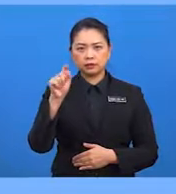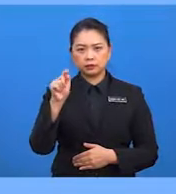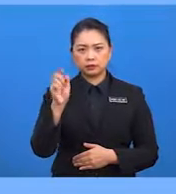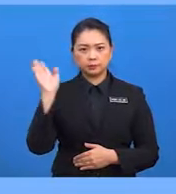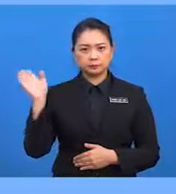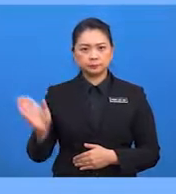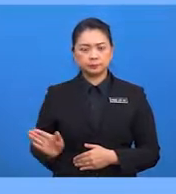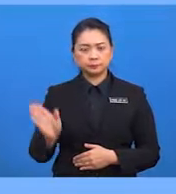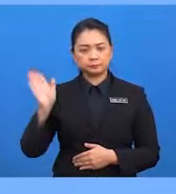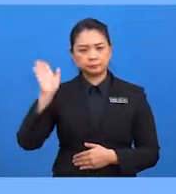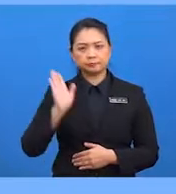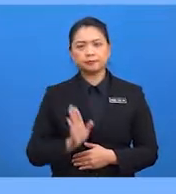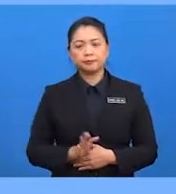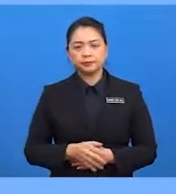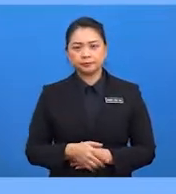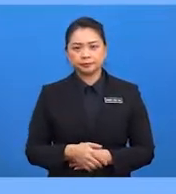CH3COO negatif.